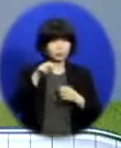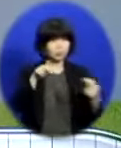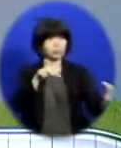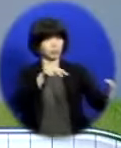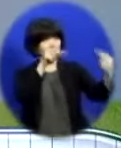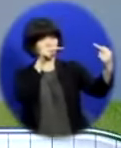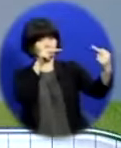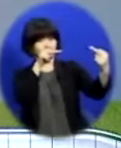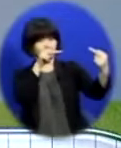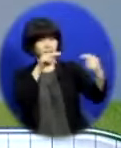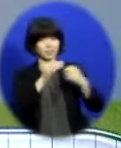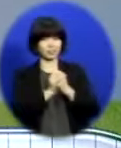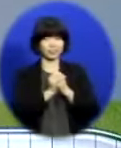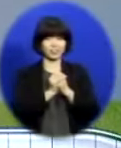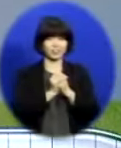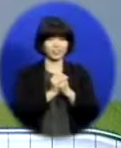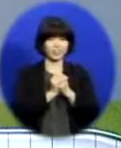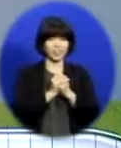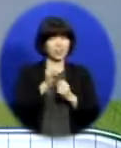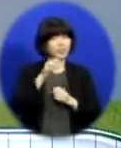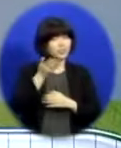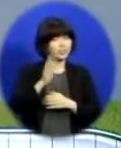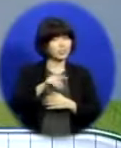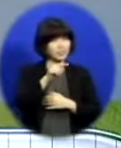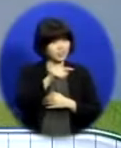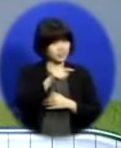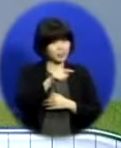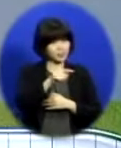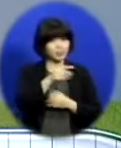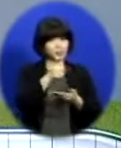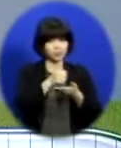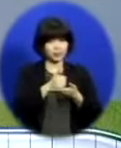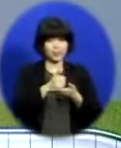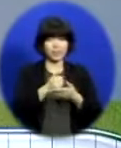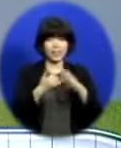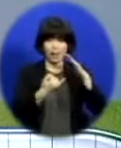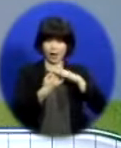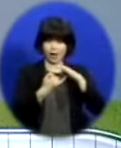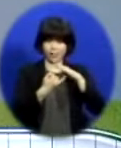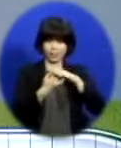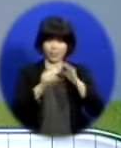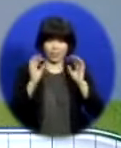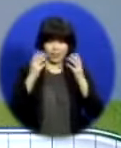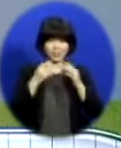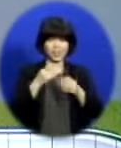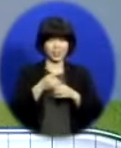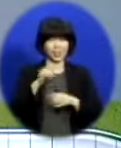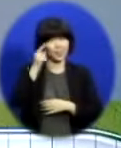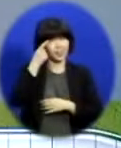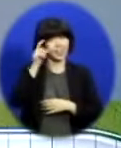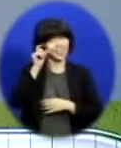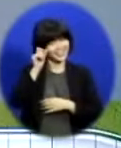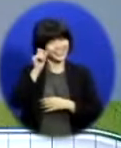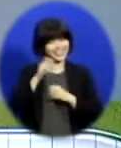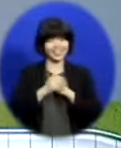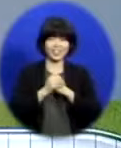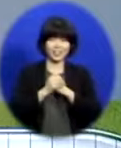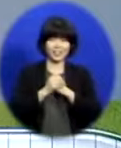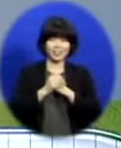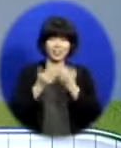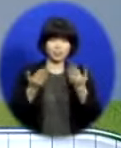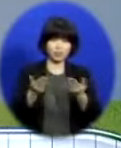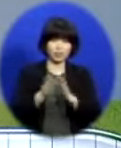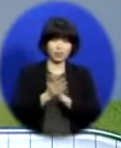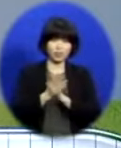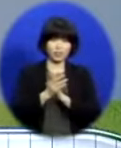딱 마주쳤어요데 그분이이 어린아이에게 윙크를 해요 눈짓을 해요